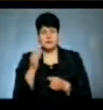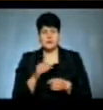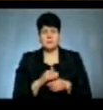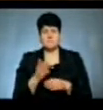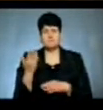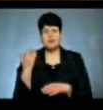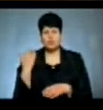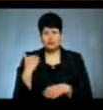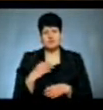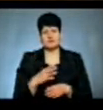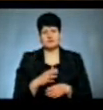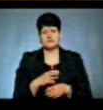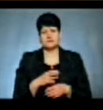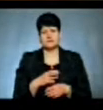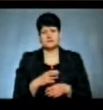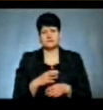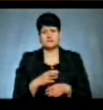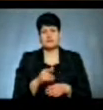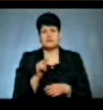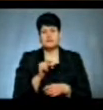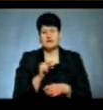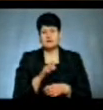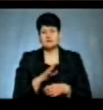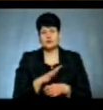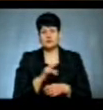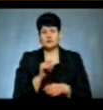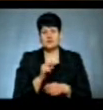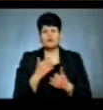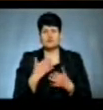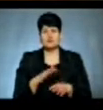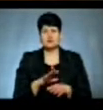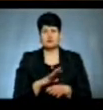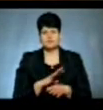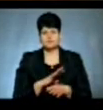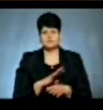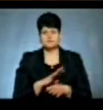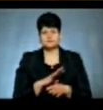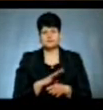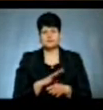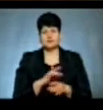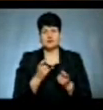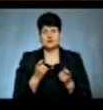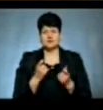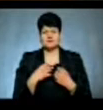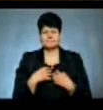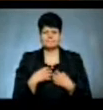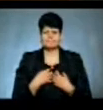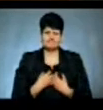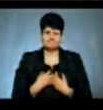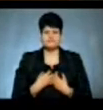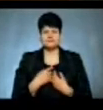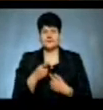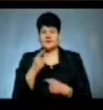задали минуле. От. Він, правда, тоді вже був трохи пригнічений, тому що